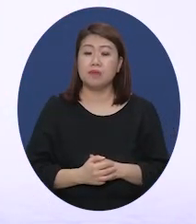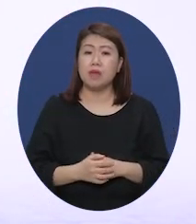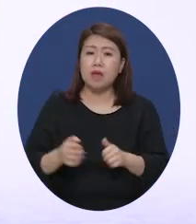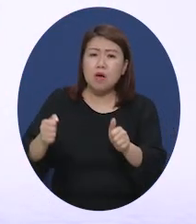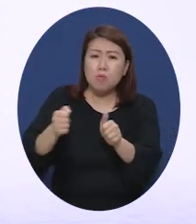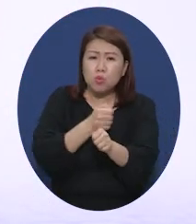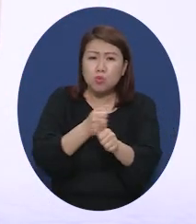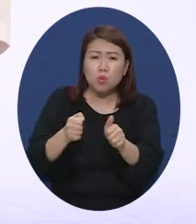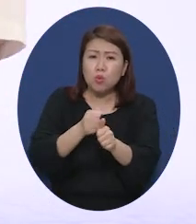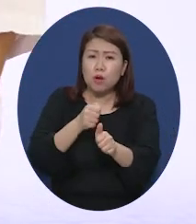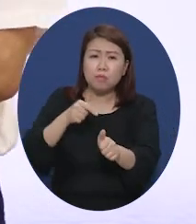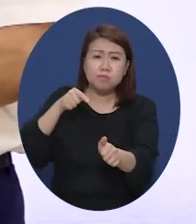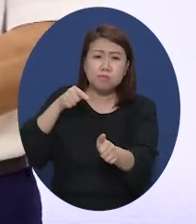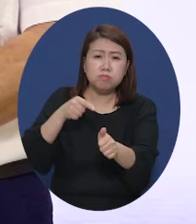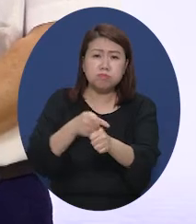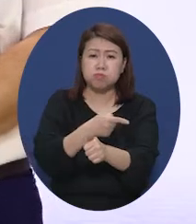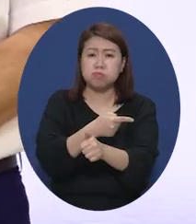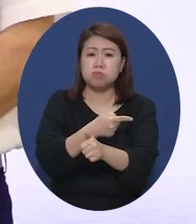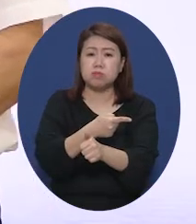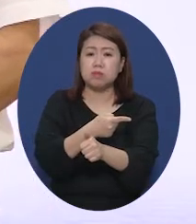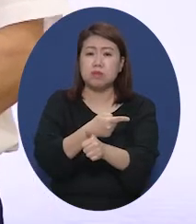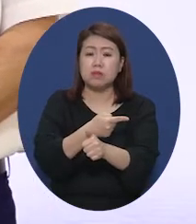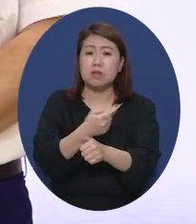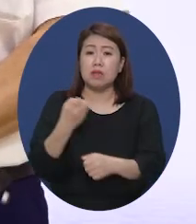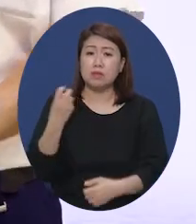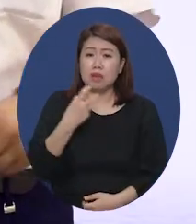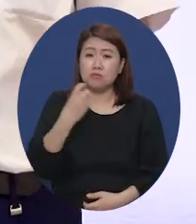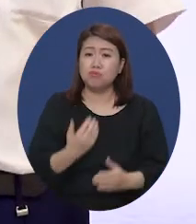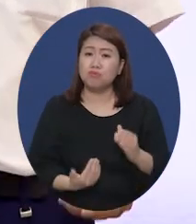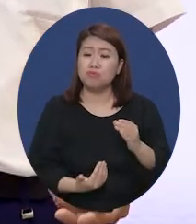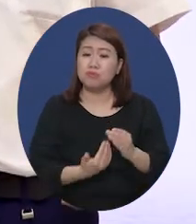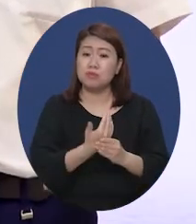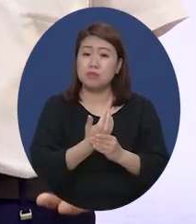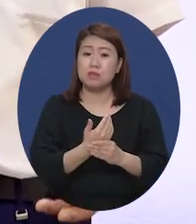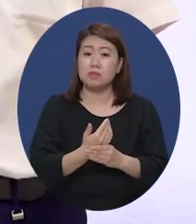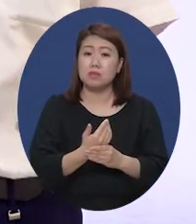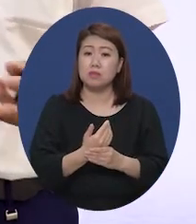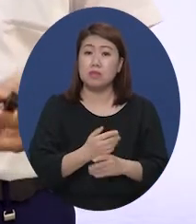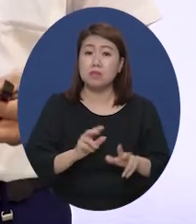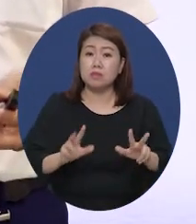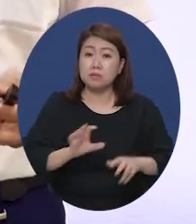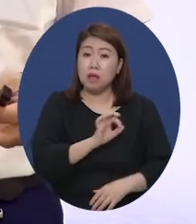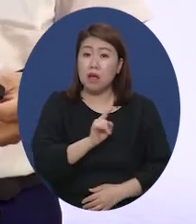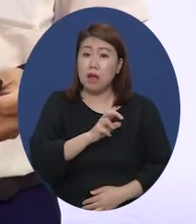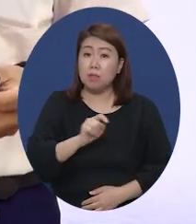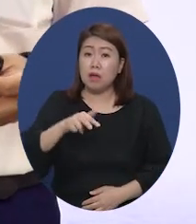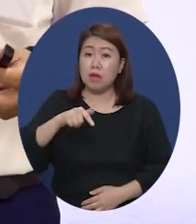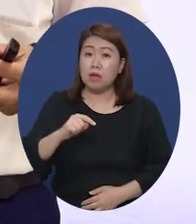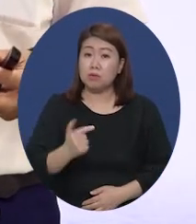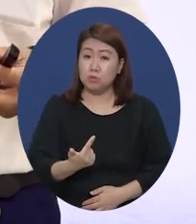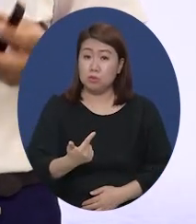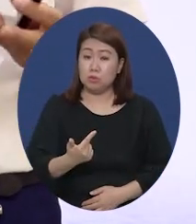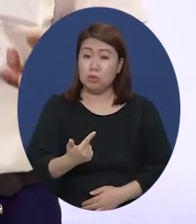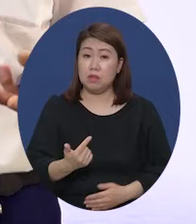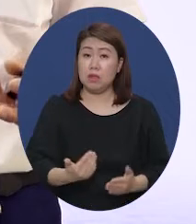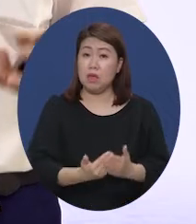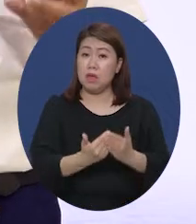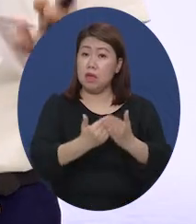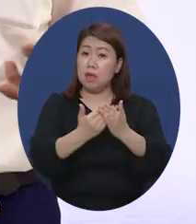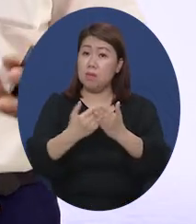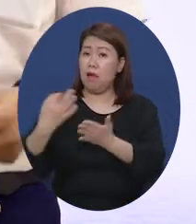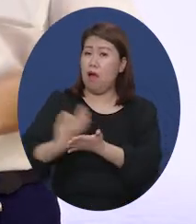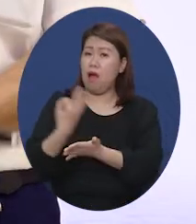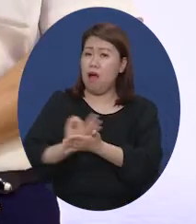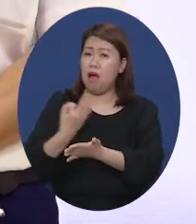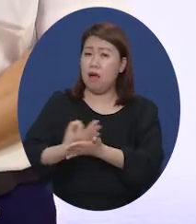사일인이 빈발합니다. 왜 그럴까? 지금 아마존을 개발하면 떼돈을 벌게 되는데, 특히 이제 다국적